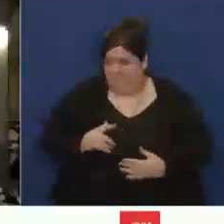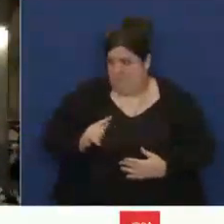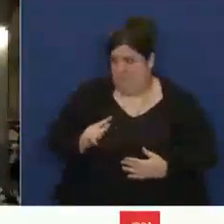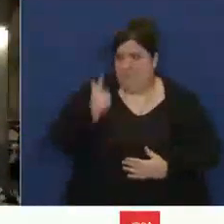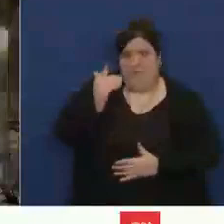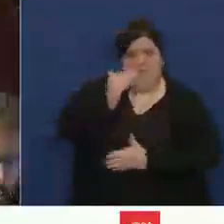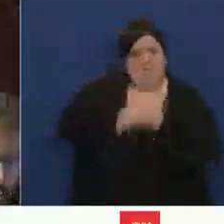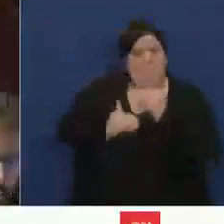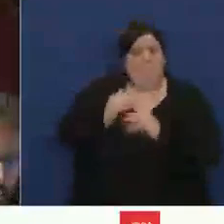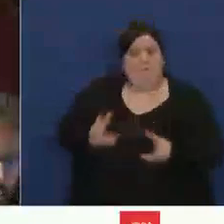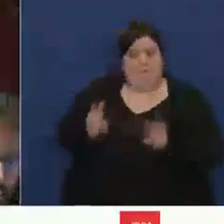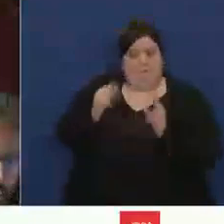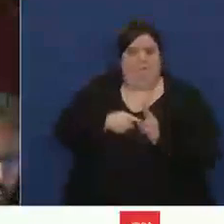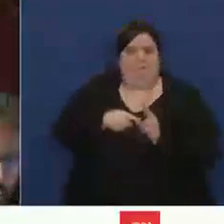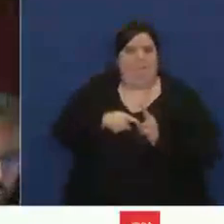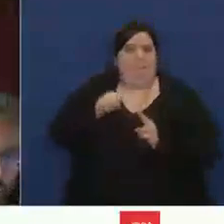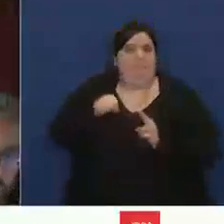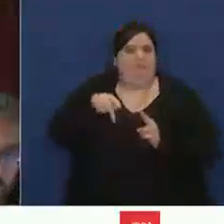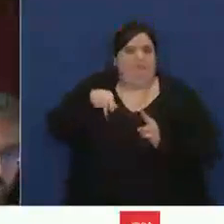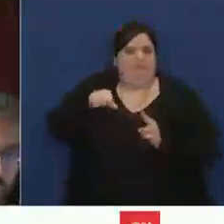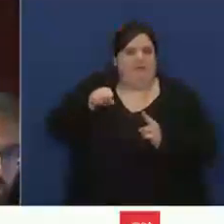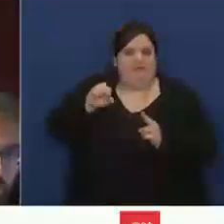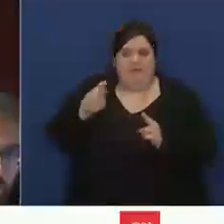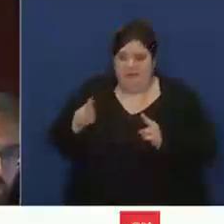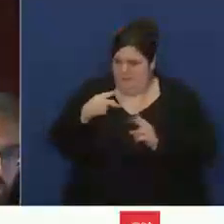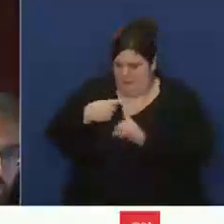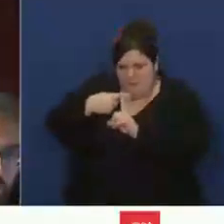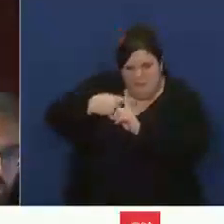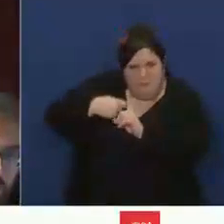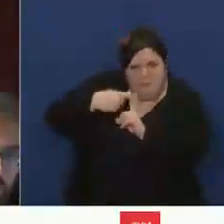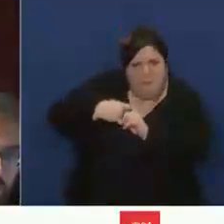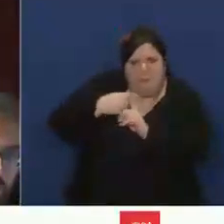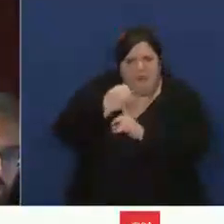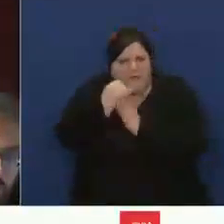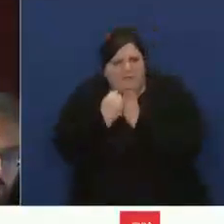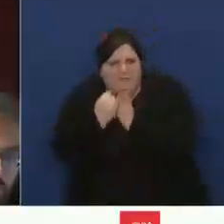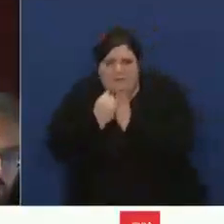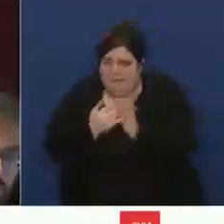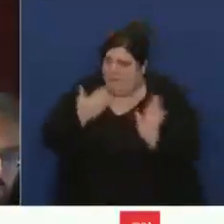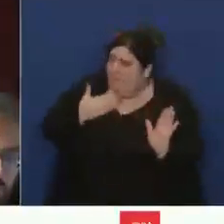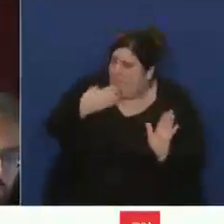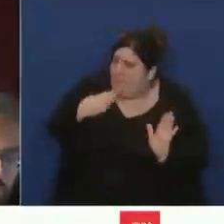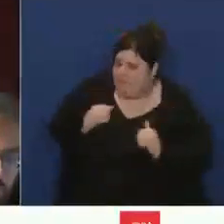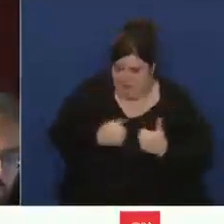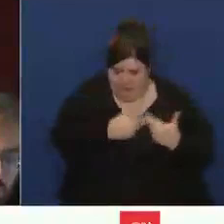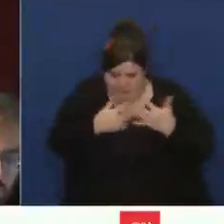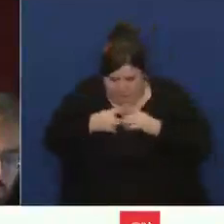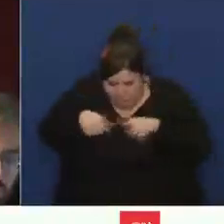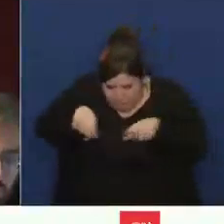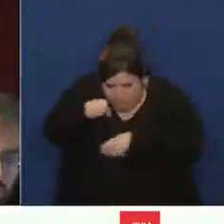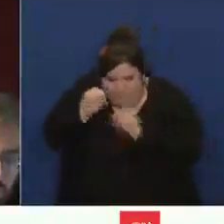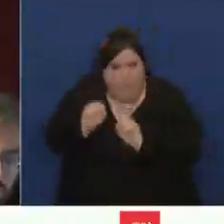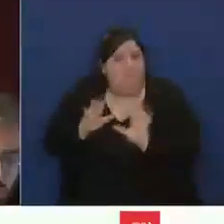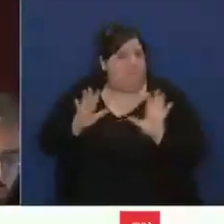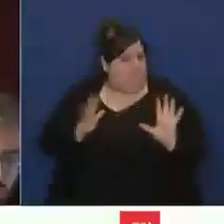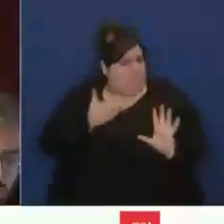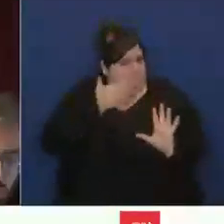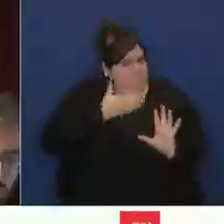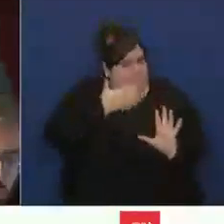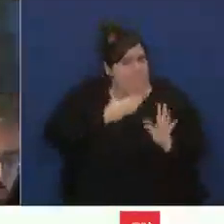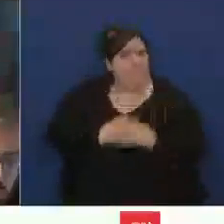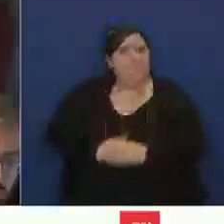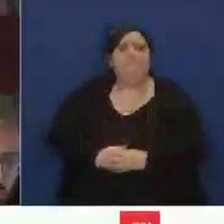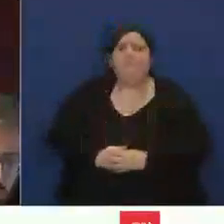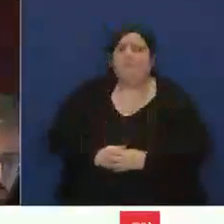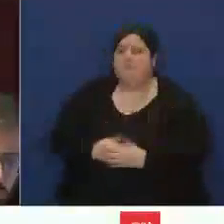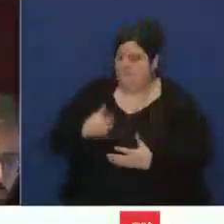et c'est très bien, d'indicateurs chiffrés. Vous savez que dans notre groupe, et c'était dans notre programme,